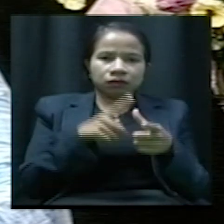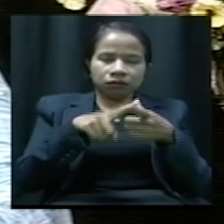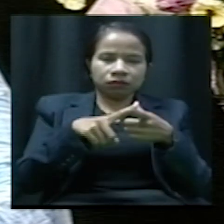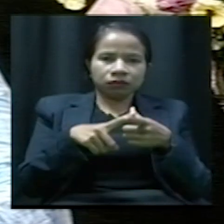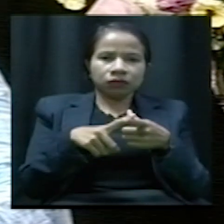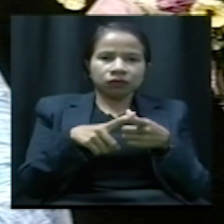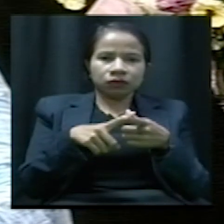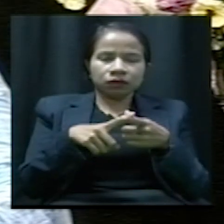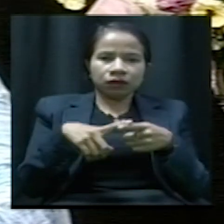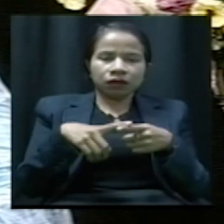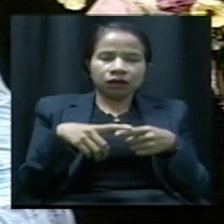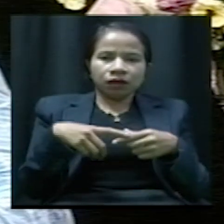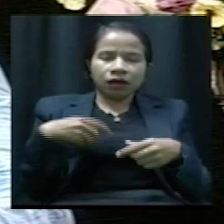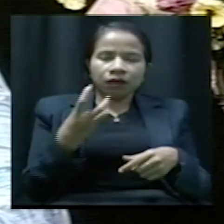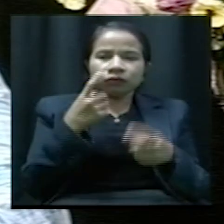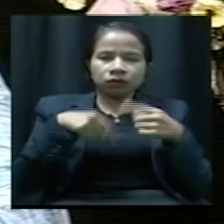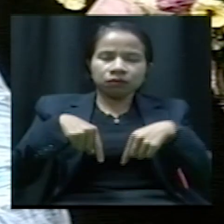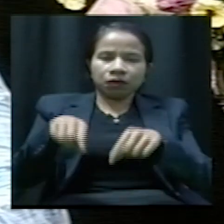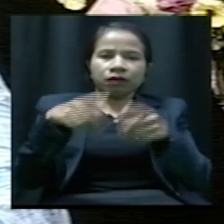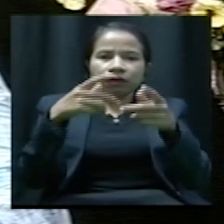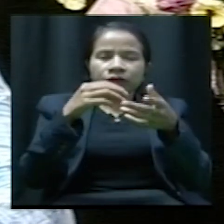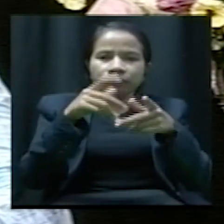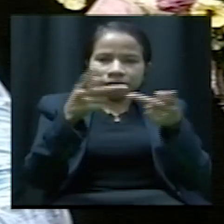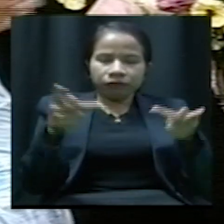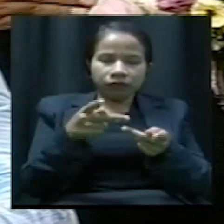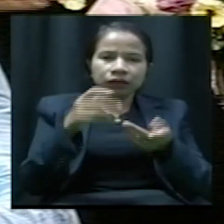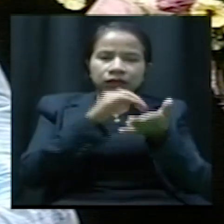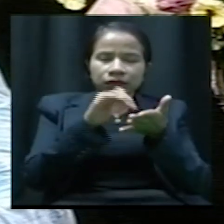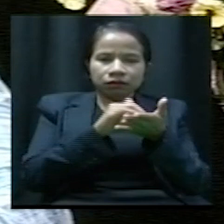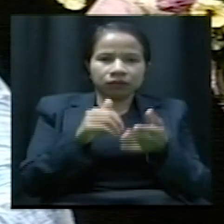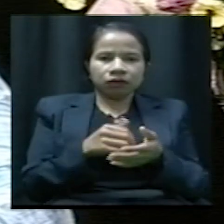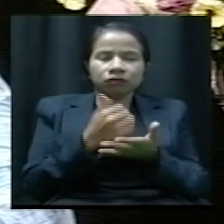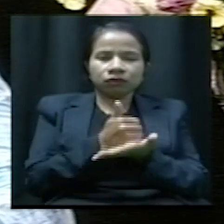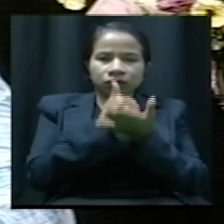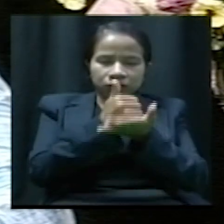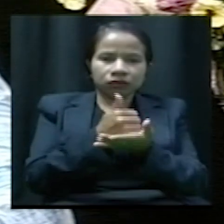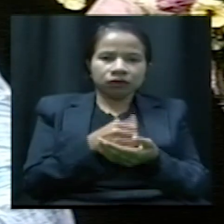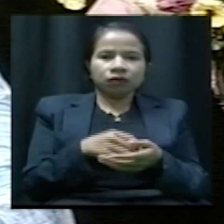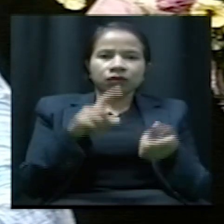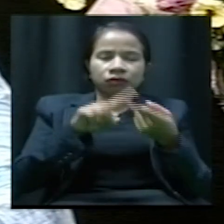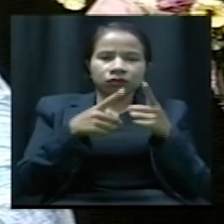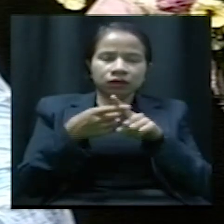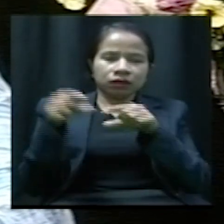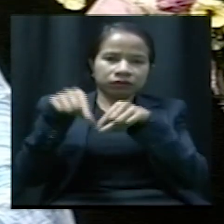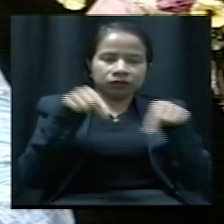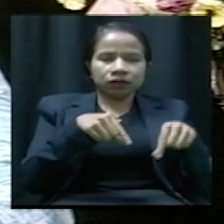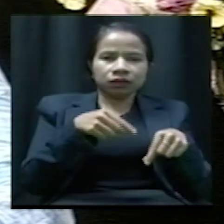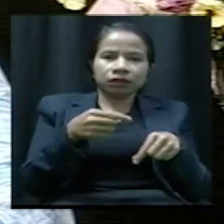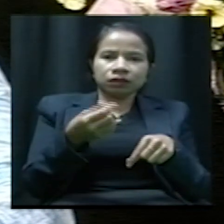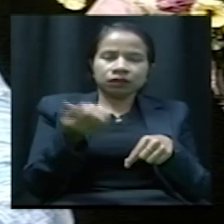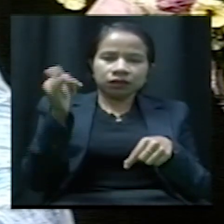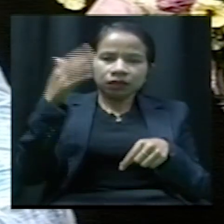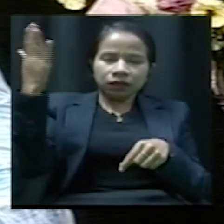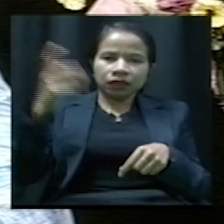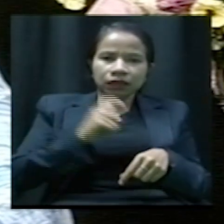depois ami ba sentro entrenamento ami consegue entrevista mon Simon si CNP Tibar